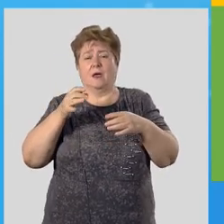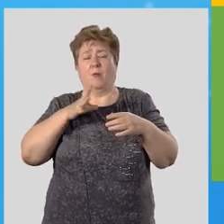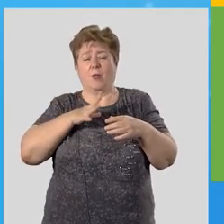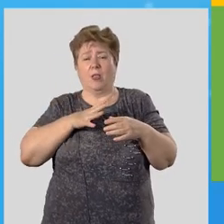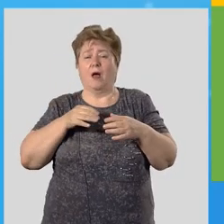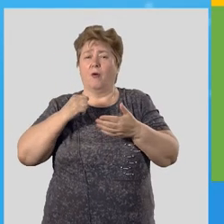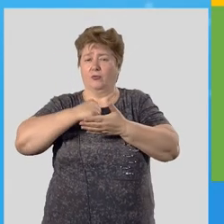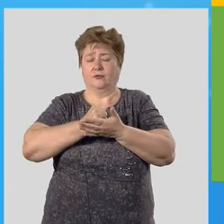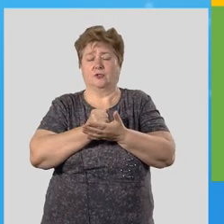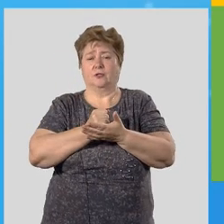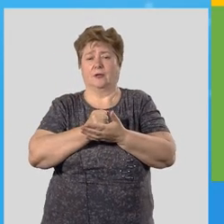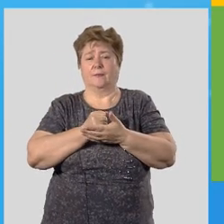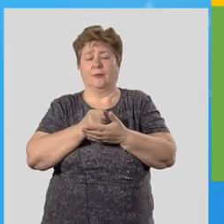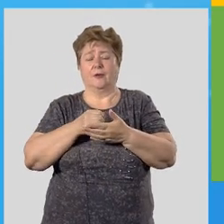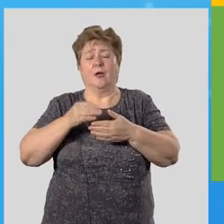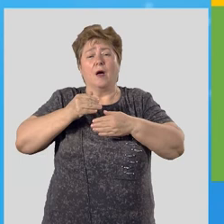подтверждена.